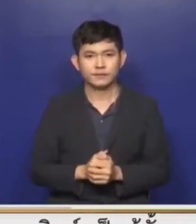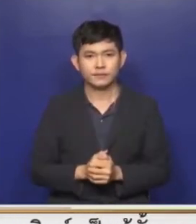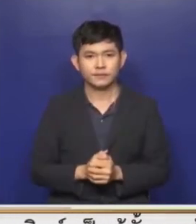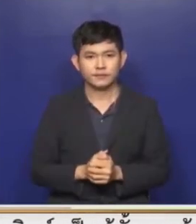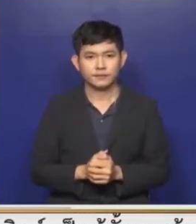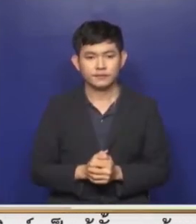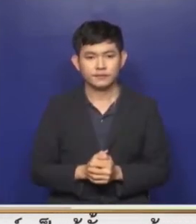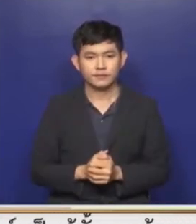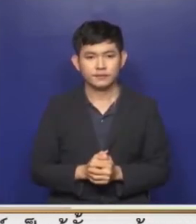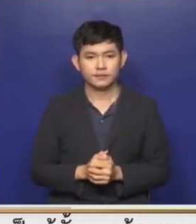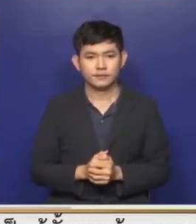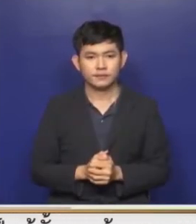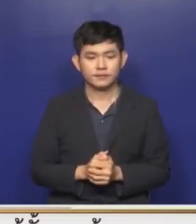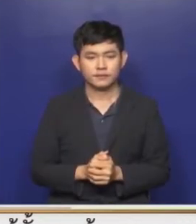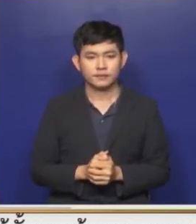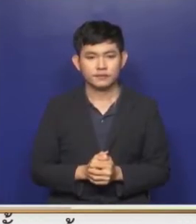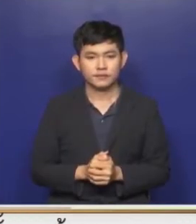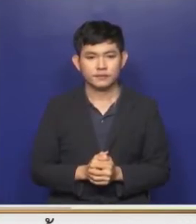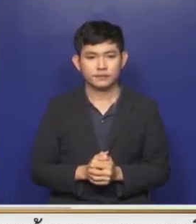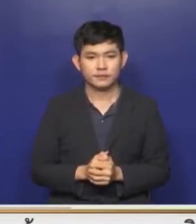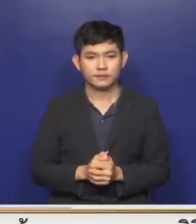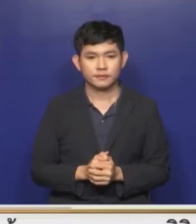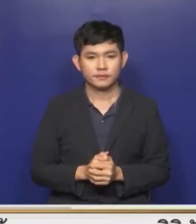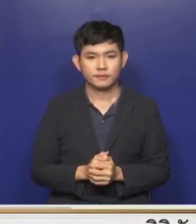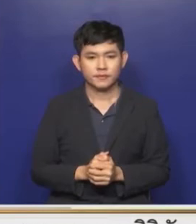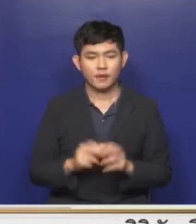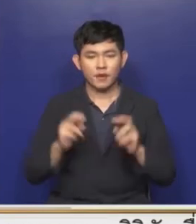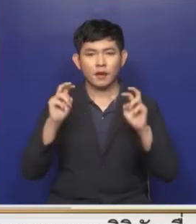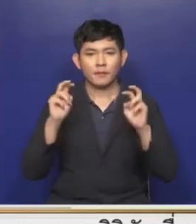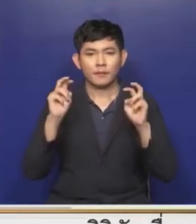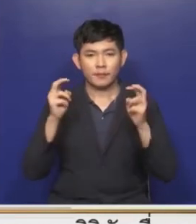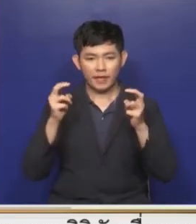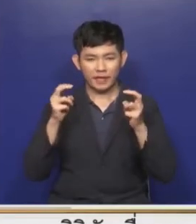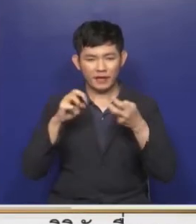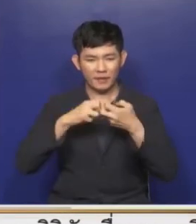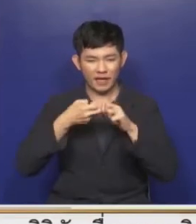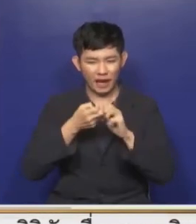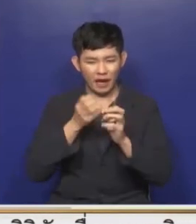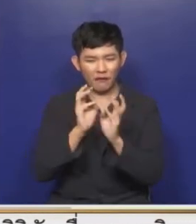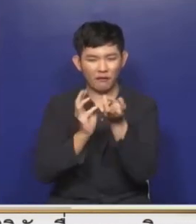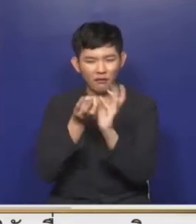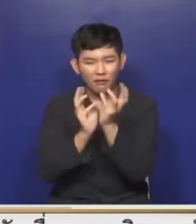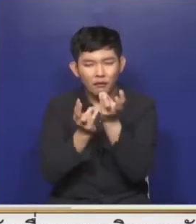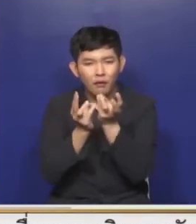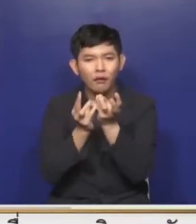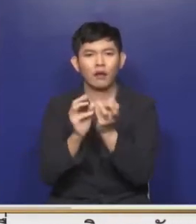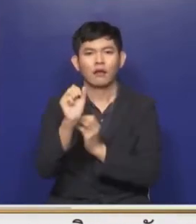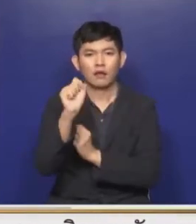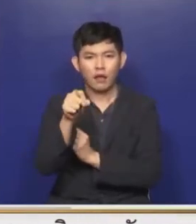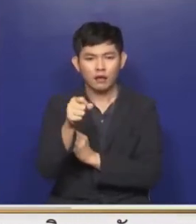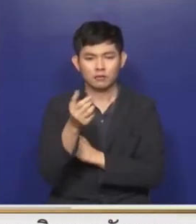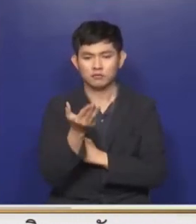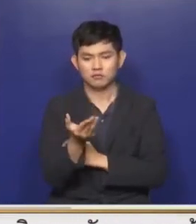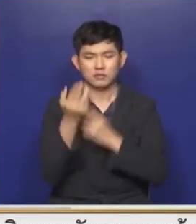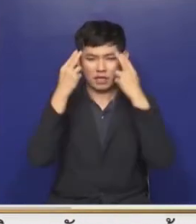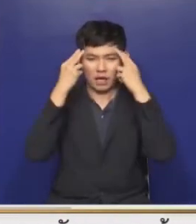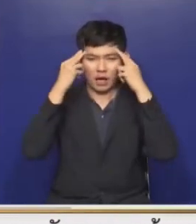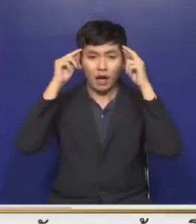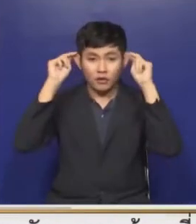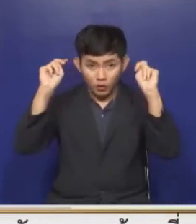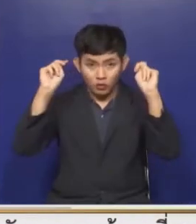รขอไ่ทเออย³ก่ มตว่าประเร็เรื่อง Pm 2.5 เป็ปาญปรถที่ Nina Y.